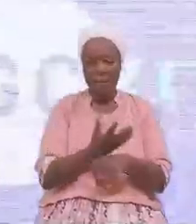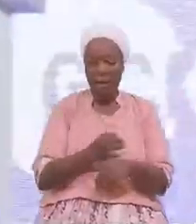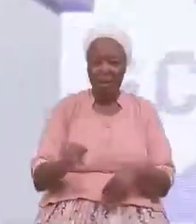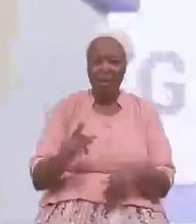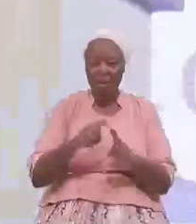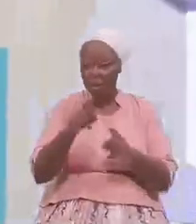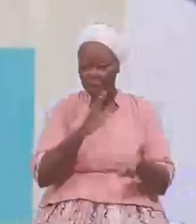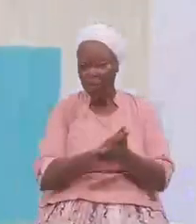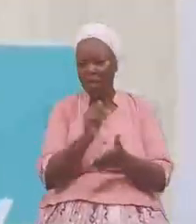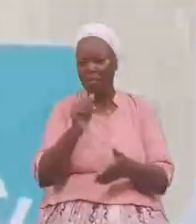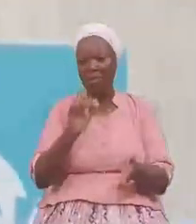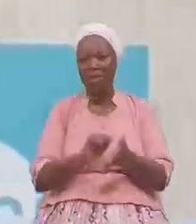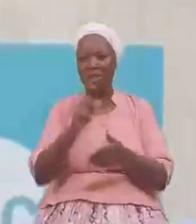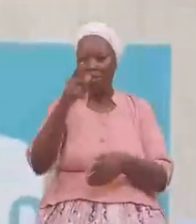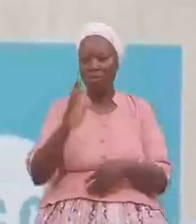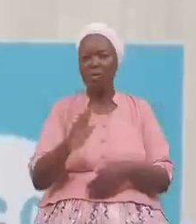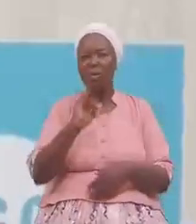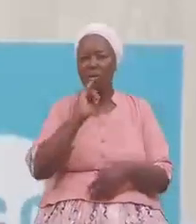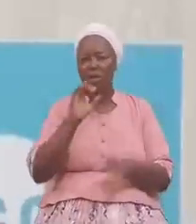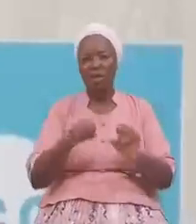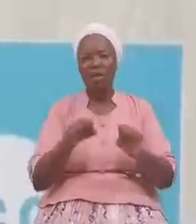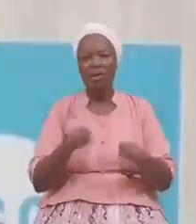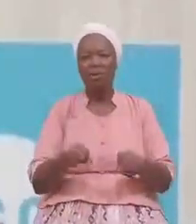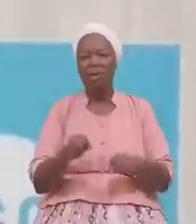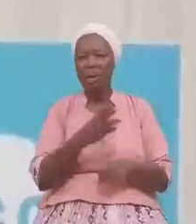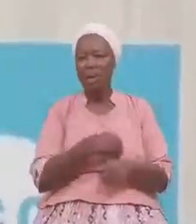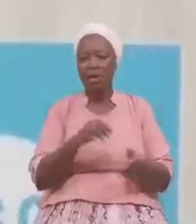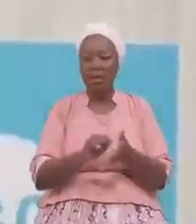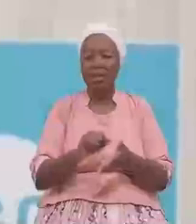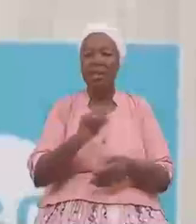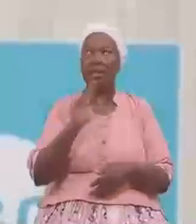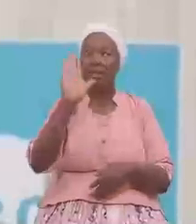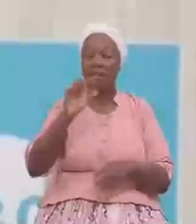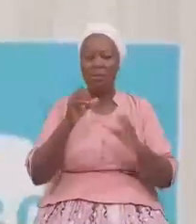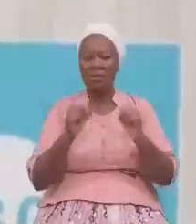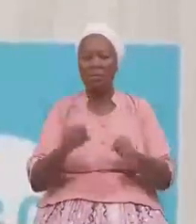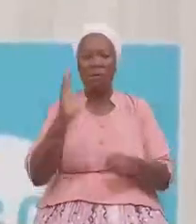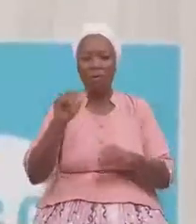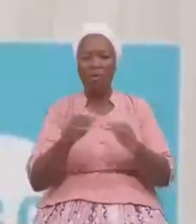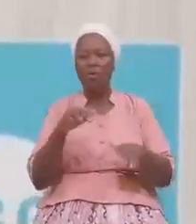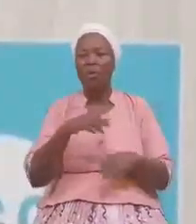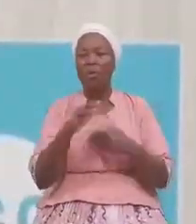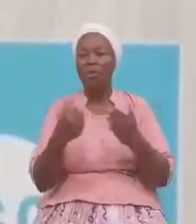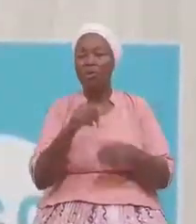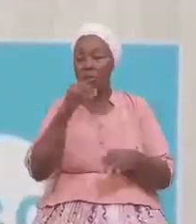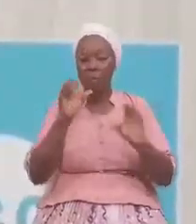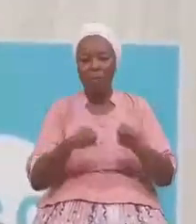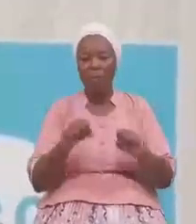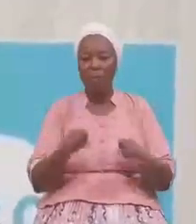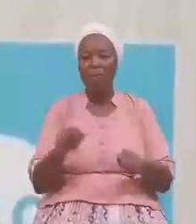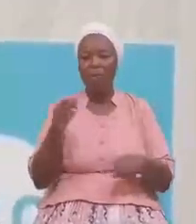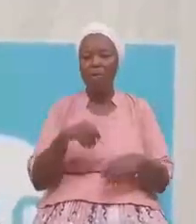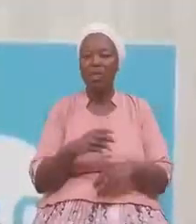que Dieu est capable et que sa puissance fera l'impossible et